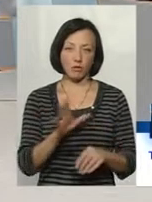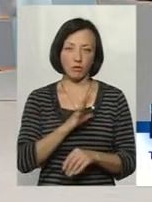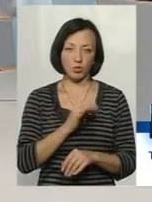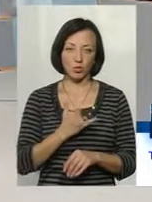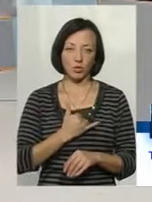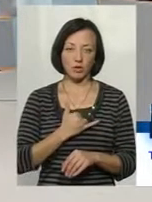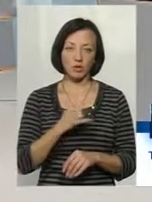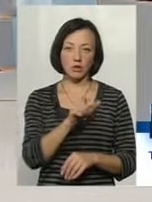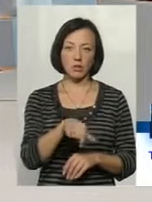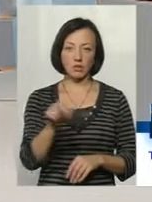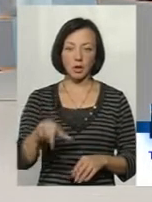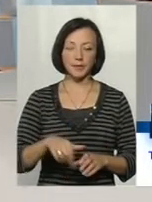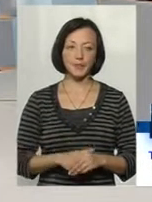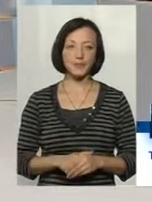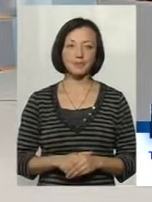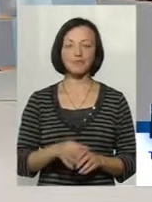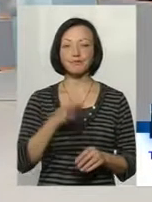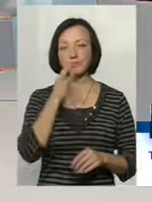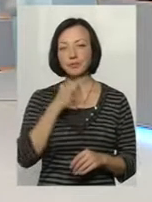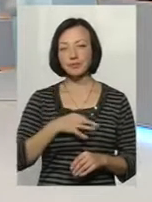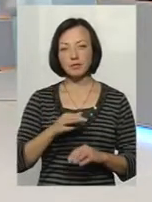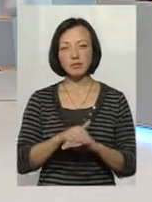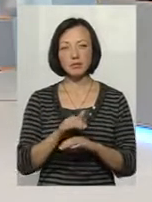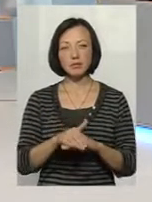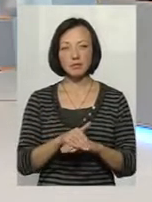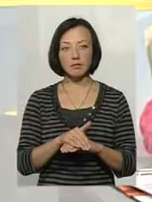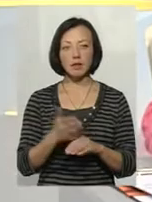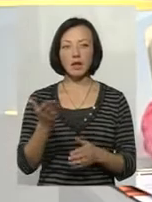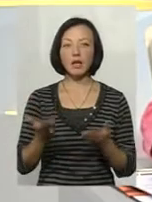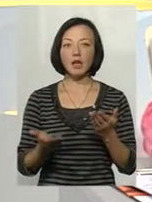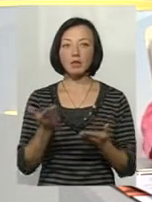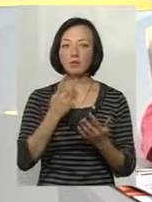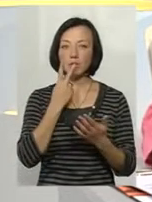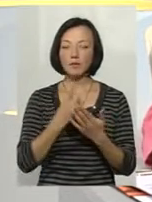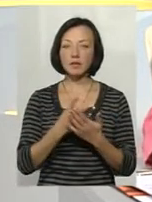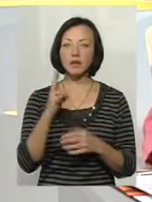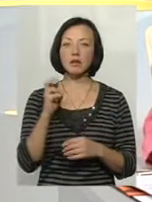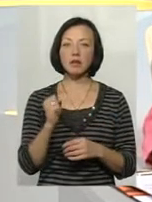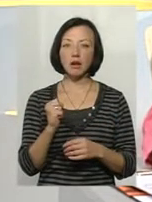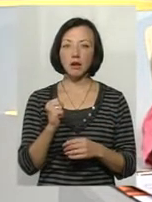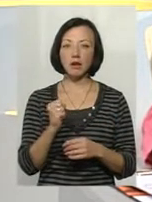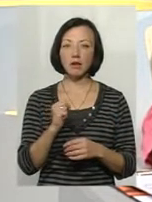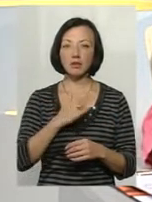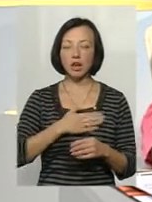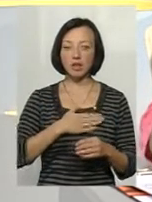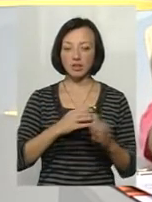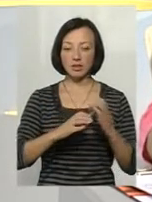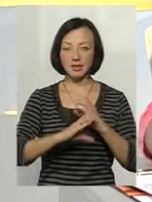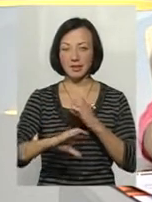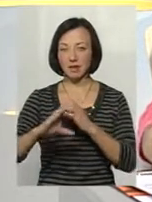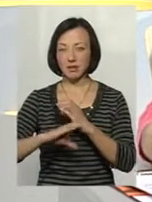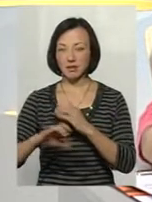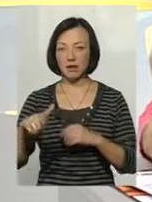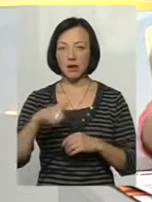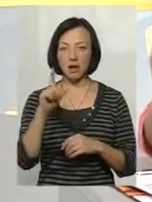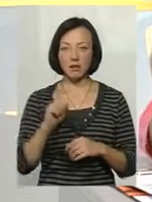наших споживачів. Скажіть, будь ласка, якщо поглянути на ті мережі наші, яка частина